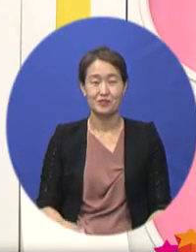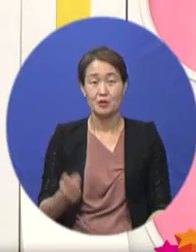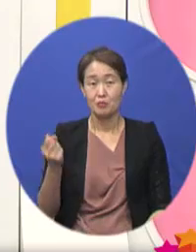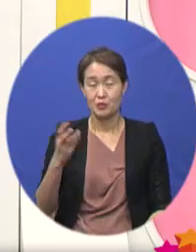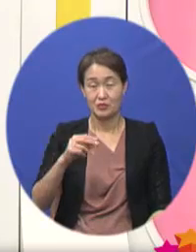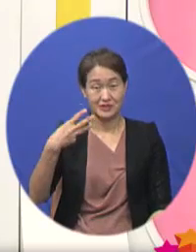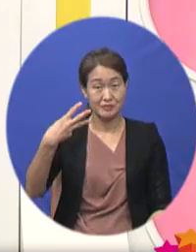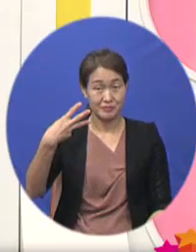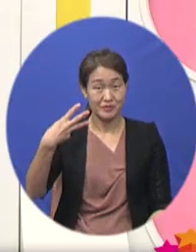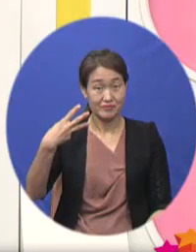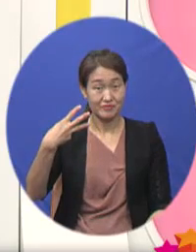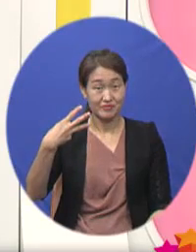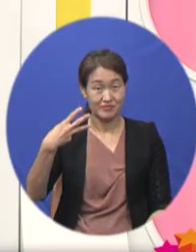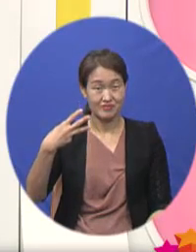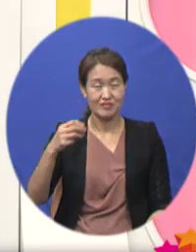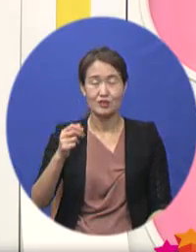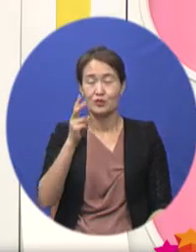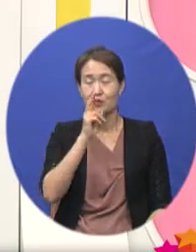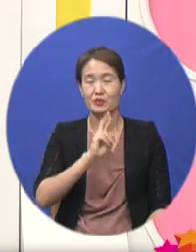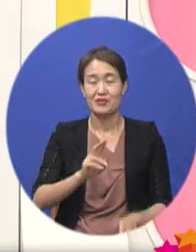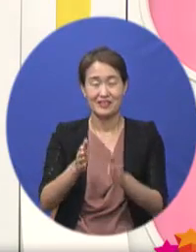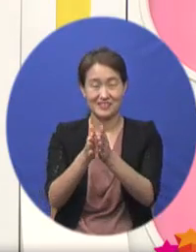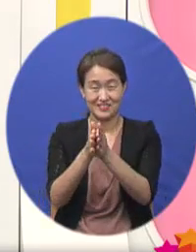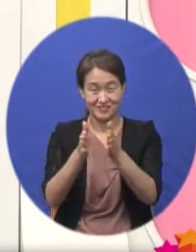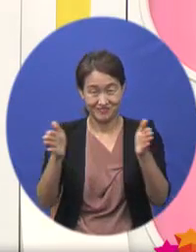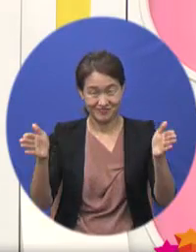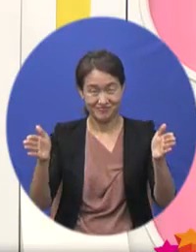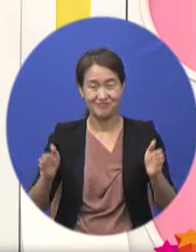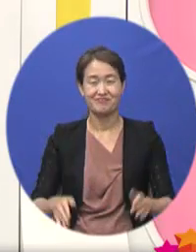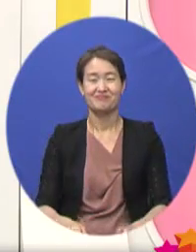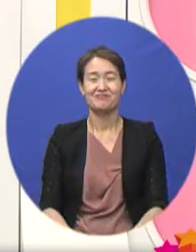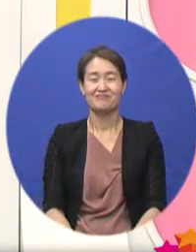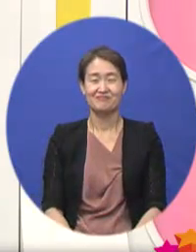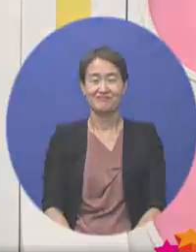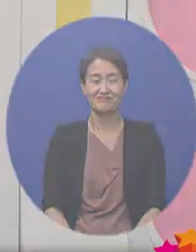번호 3번 네. 홍만표님의 노래 들어볼까요? 요.